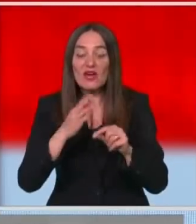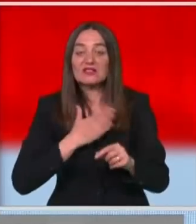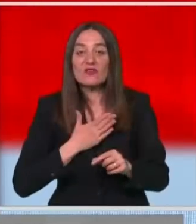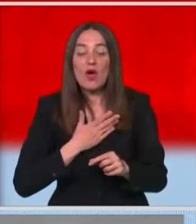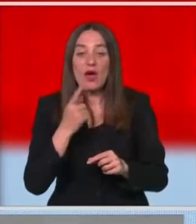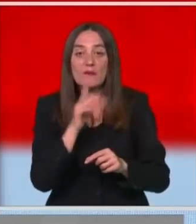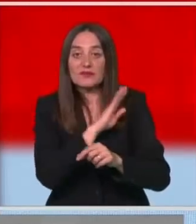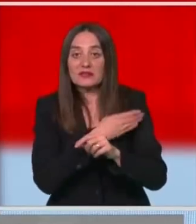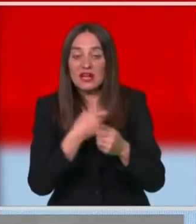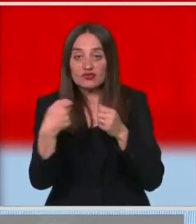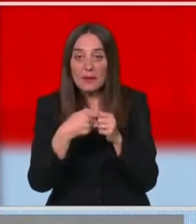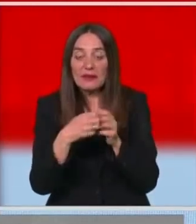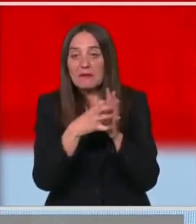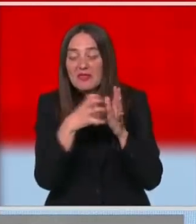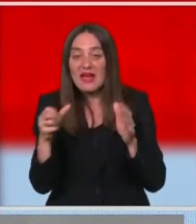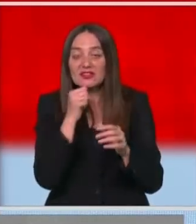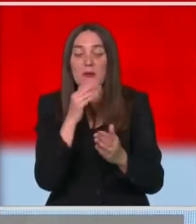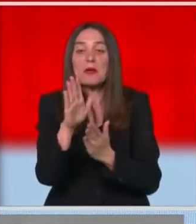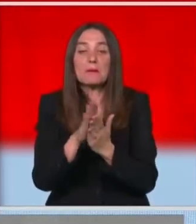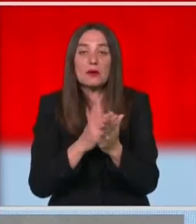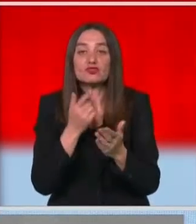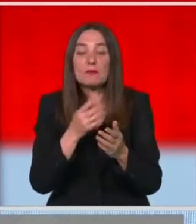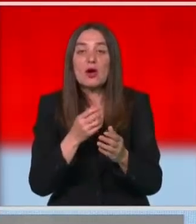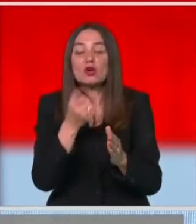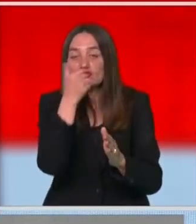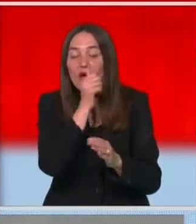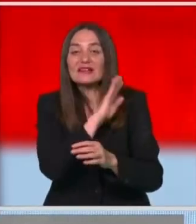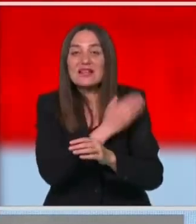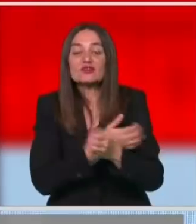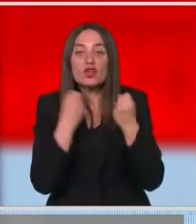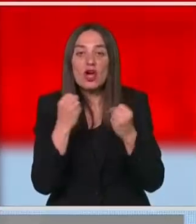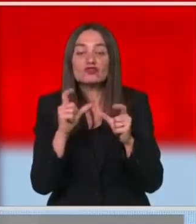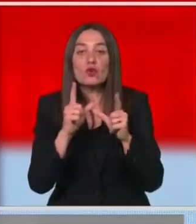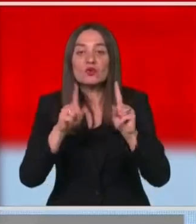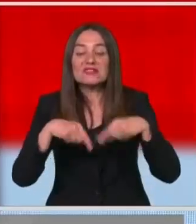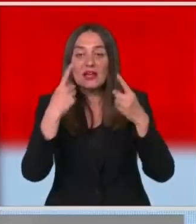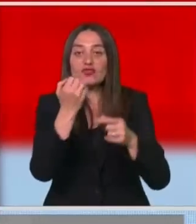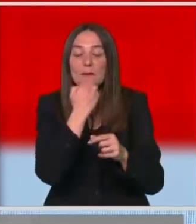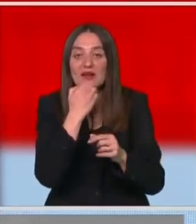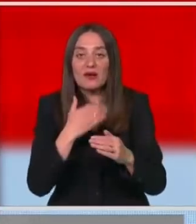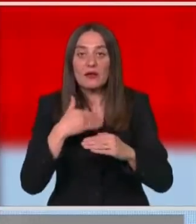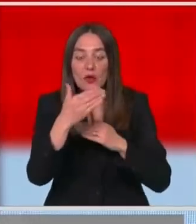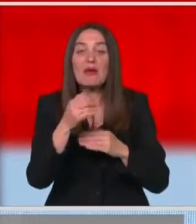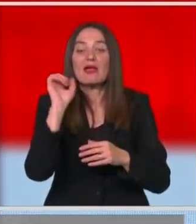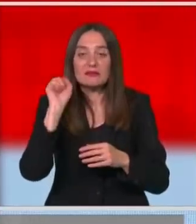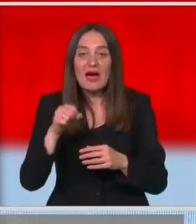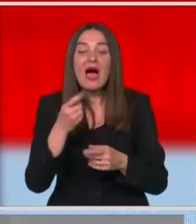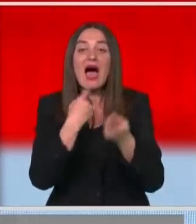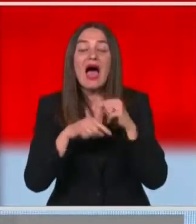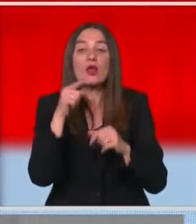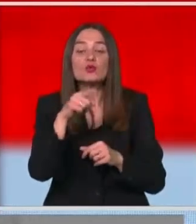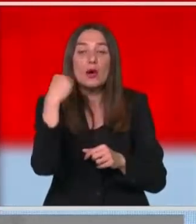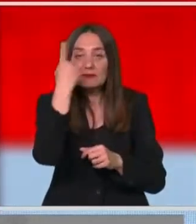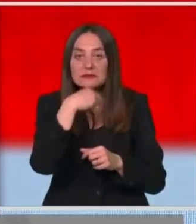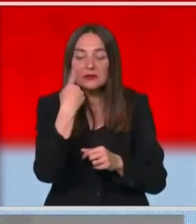strateške kapacitete da nastavimo i da krenemo što je snažnije i jače u sljedećem privrednom zamahu? Pa da, ali u tom